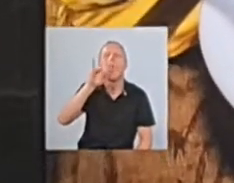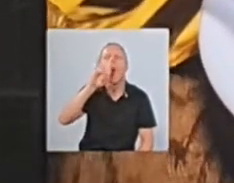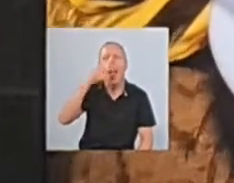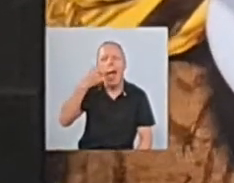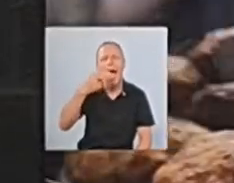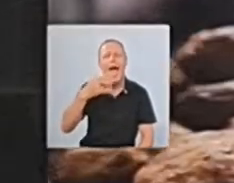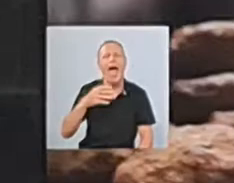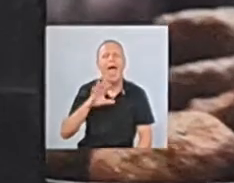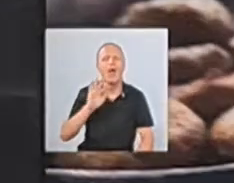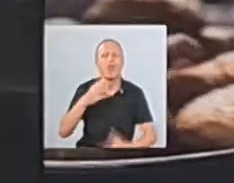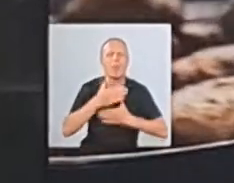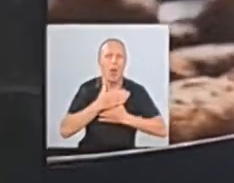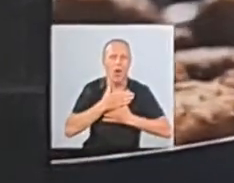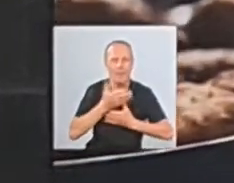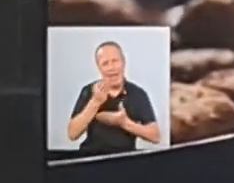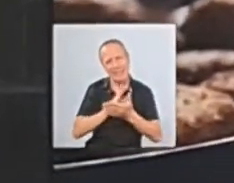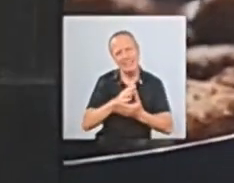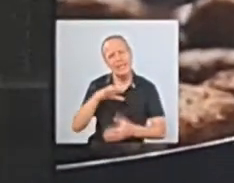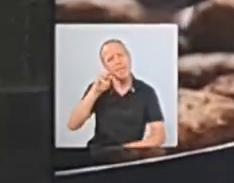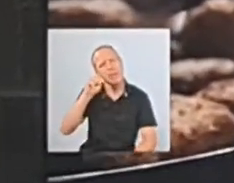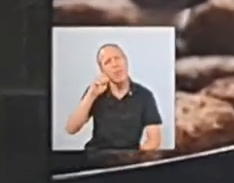הדבריות של הבית.